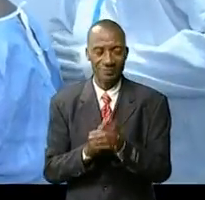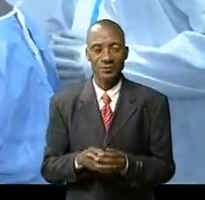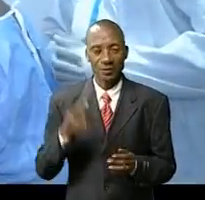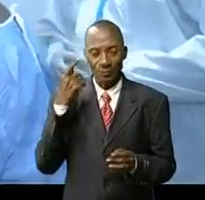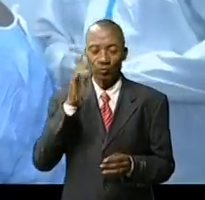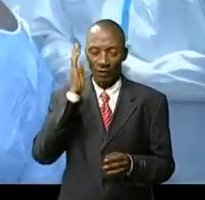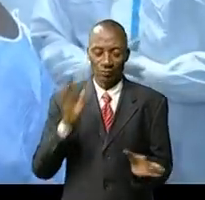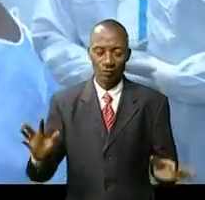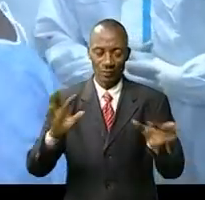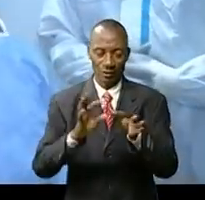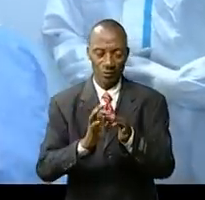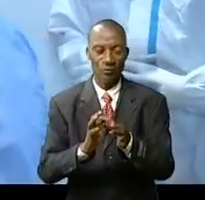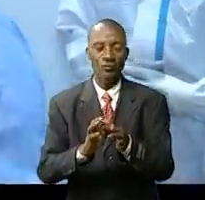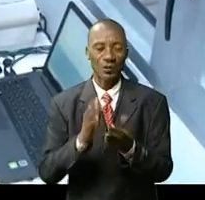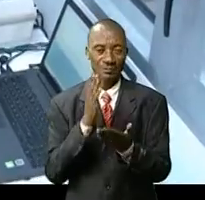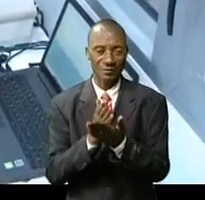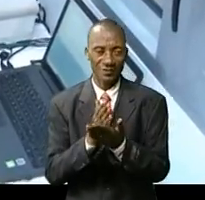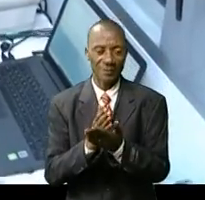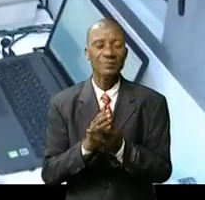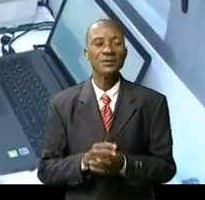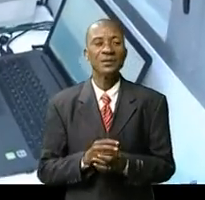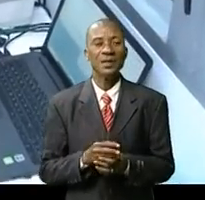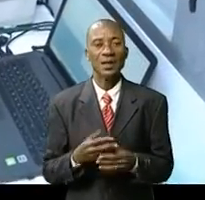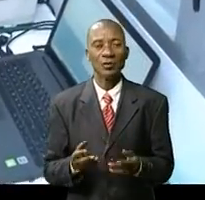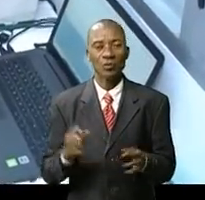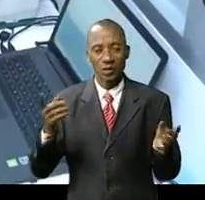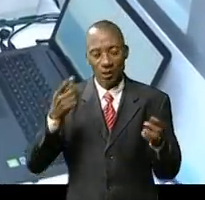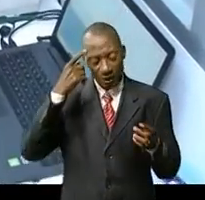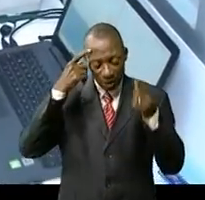le gouvernement avait signé le 30 novembre dernier un contrat de